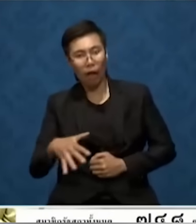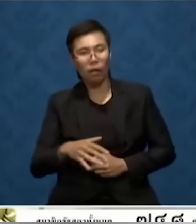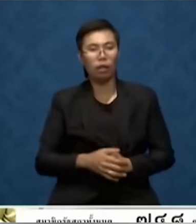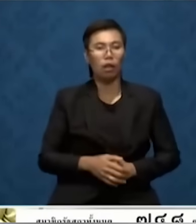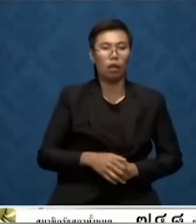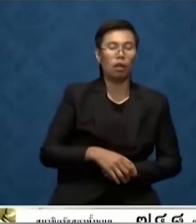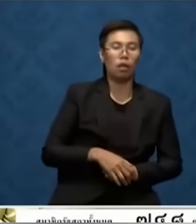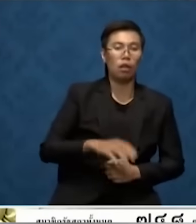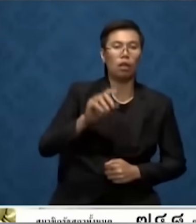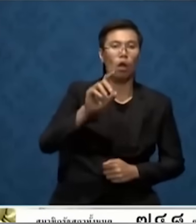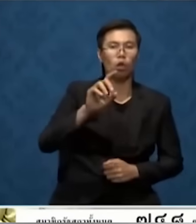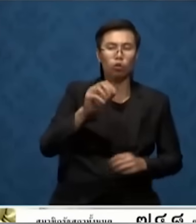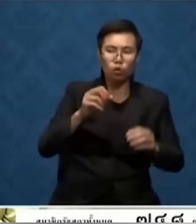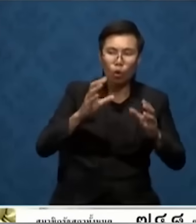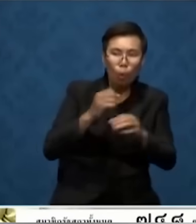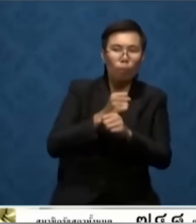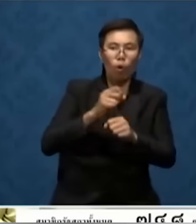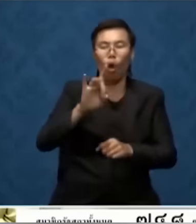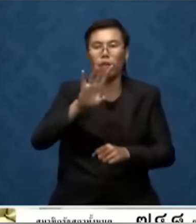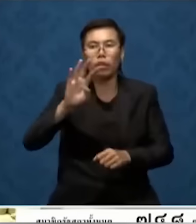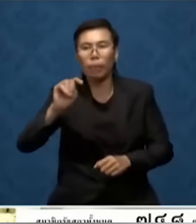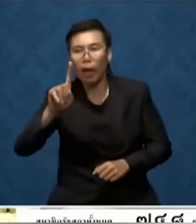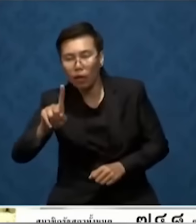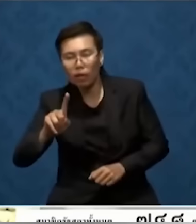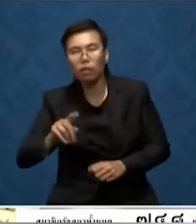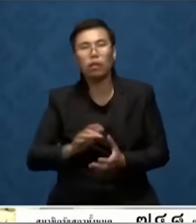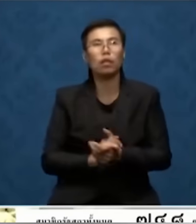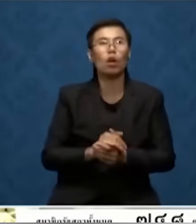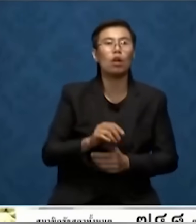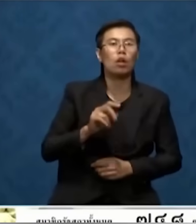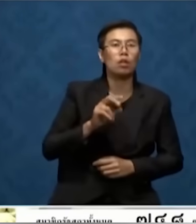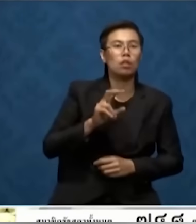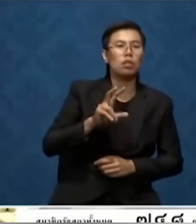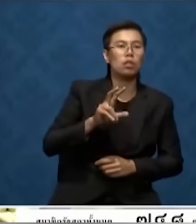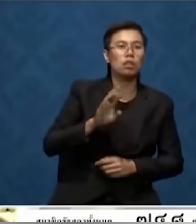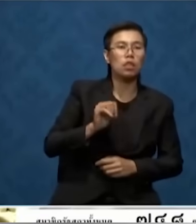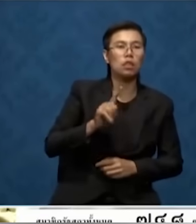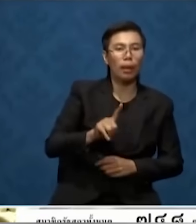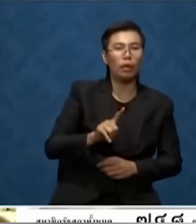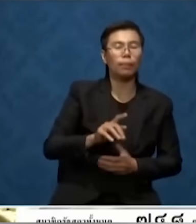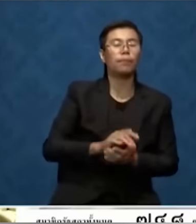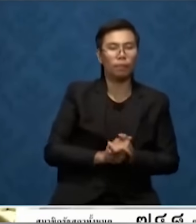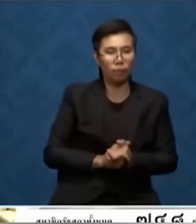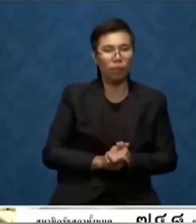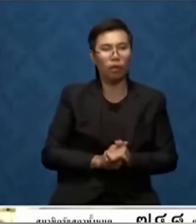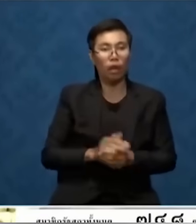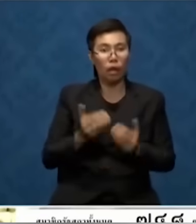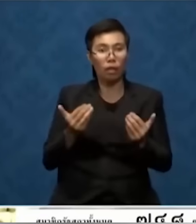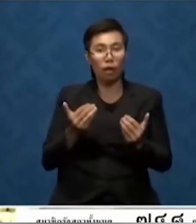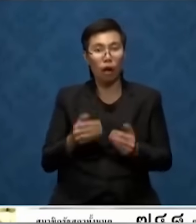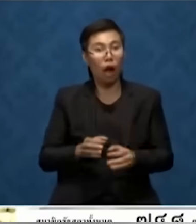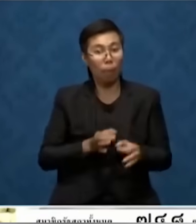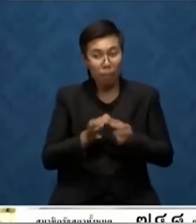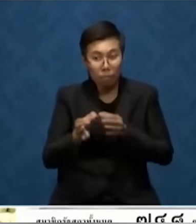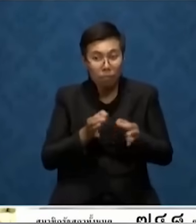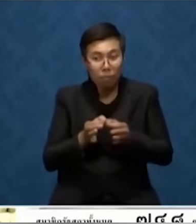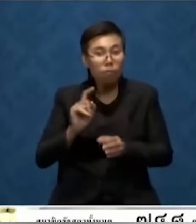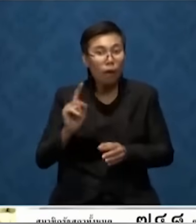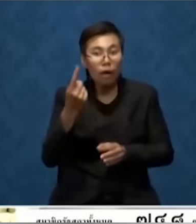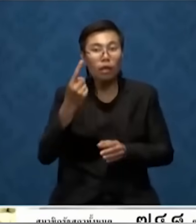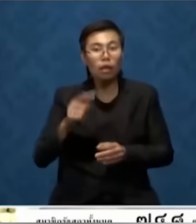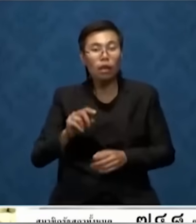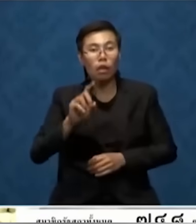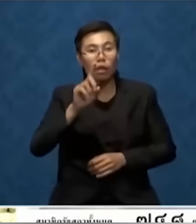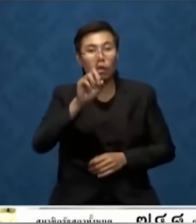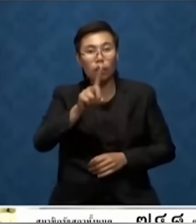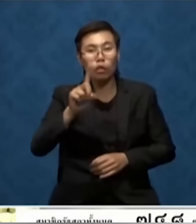หรือว่า136กันแน่แต่นี่กำลังจะมาอภิปรายมาตรา112วาระ1แหละฮะ ครับ จะเอ